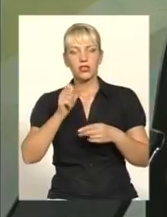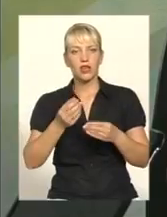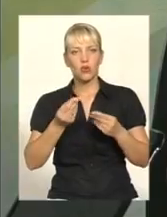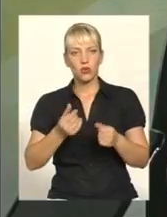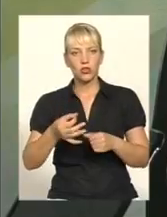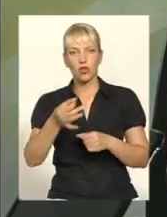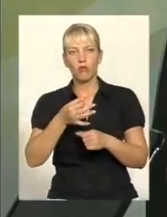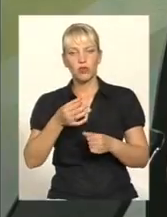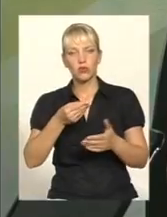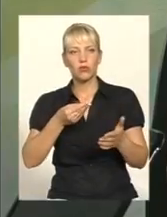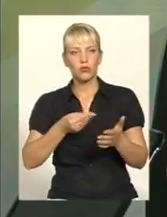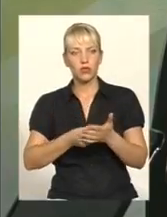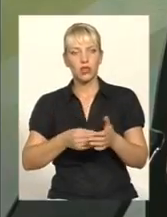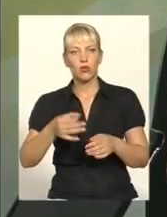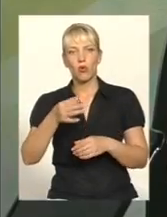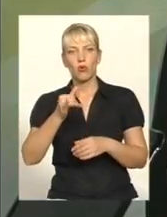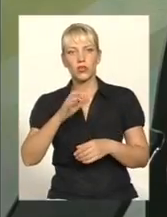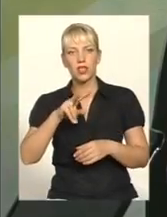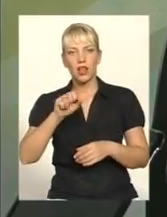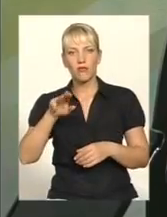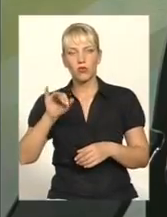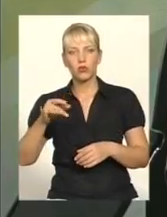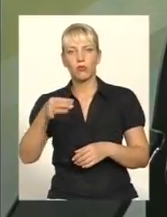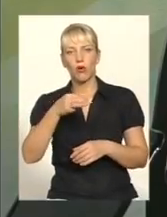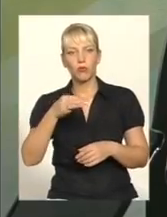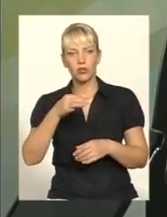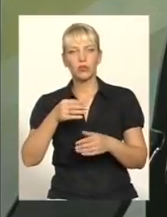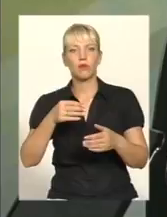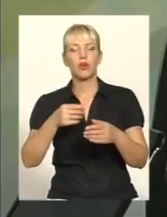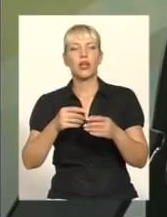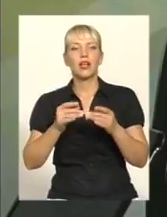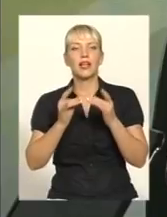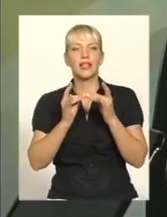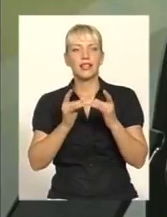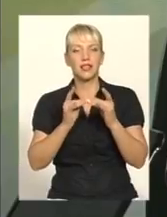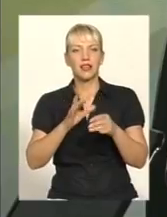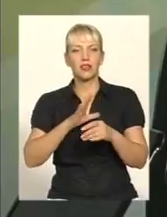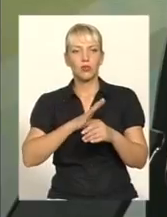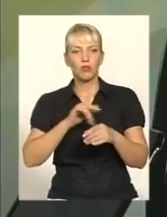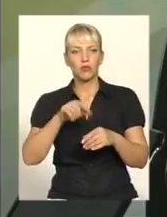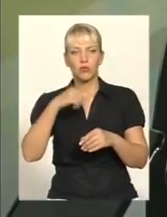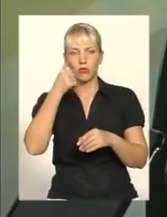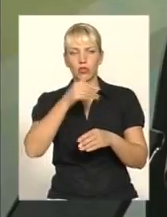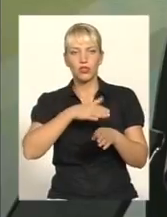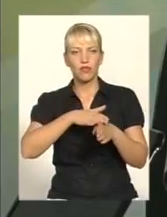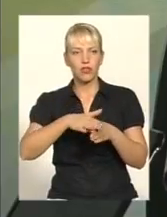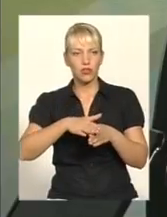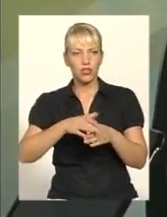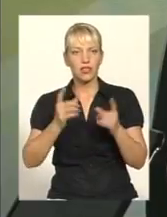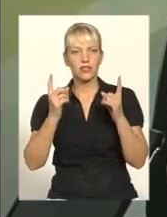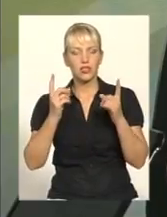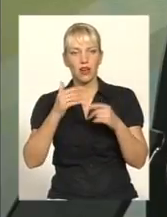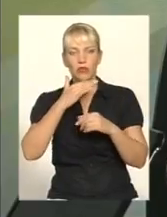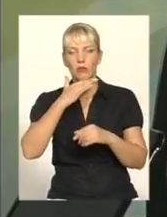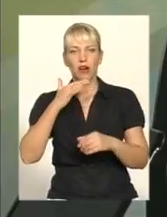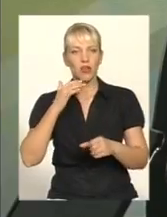обласного бюджету у Славутському обласному ліцеї-інтернаті цьогоріч було виконано надзвичайно